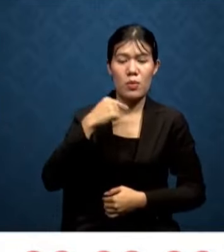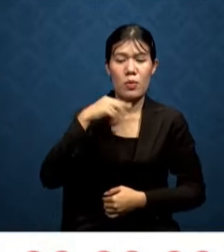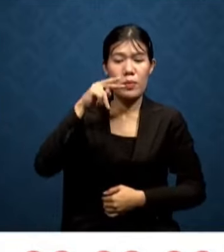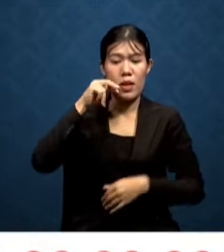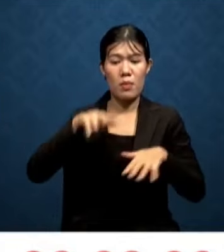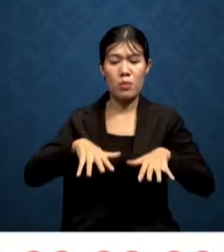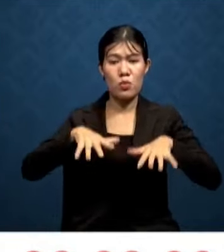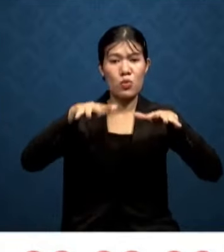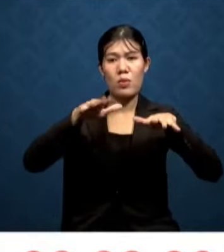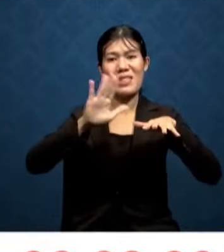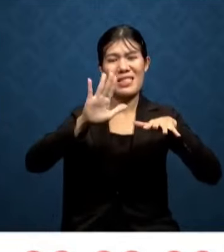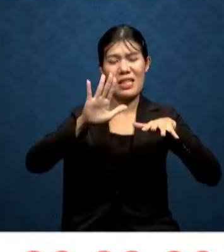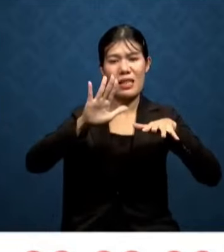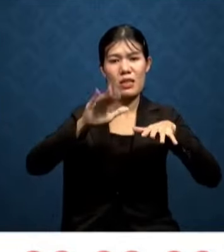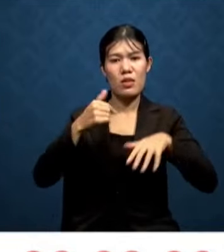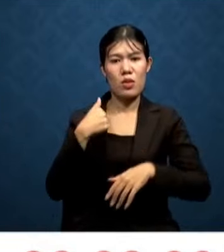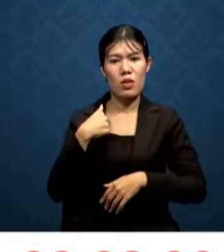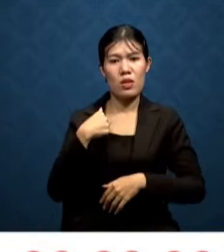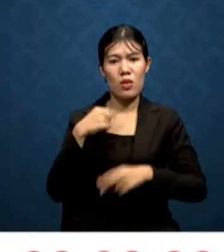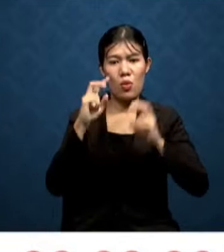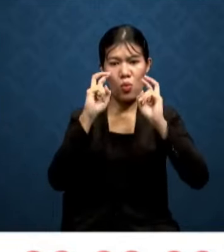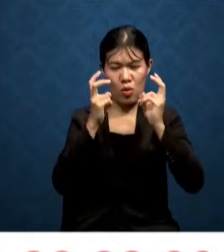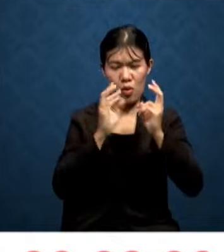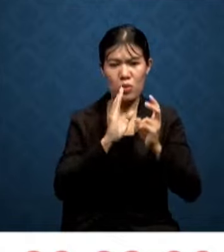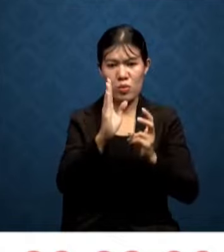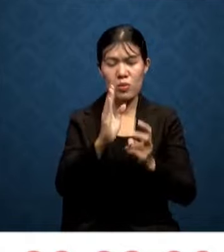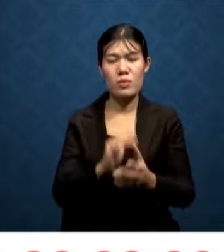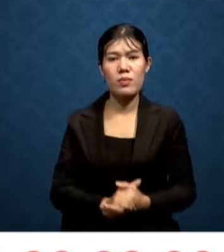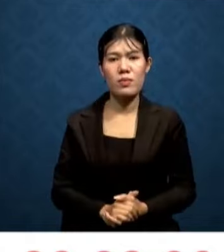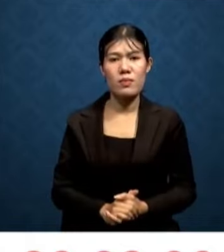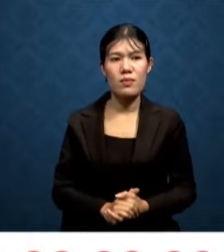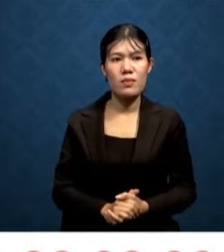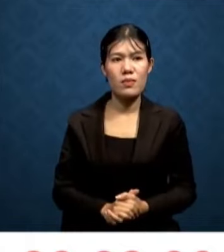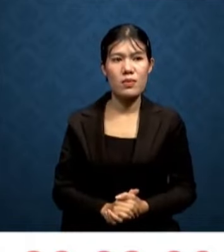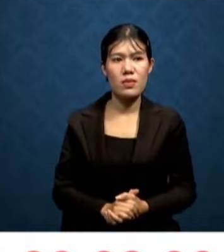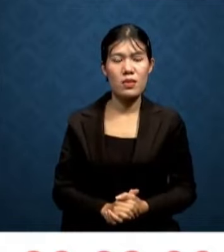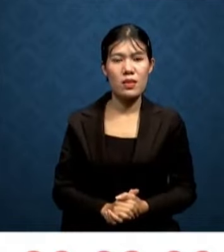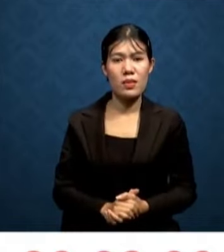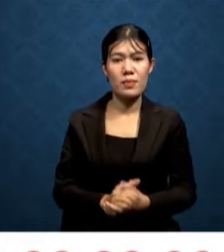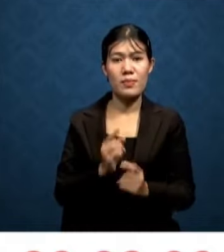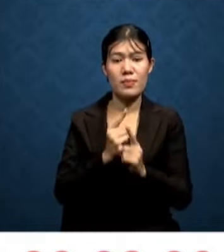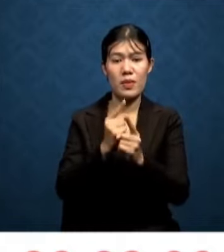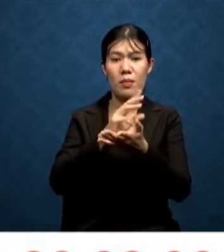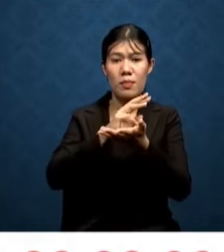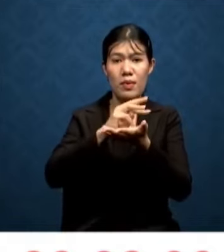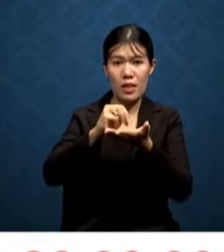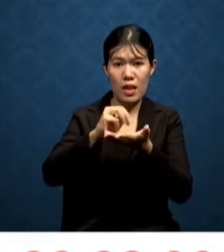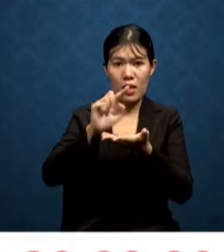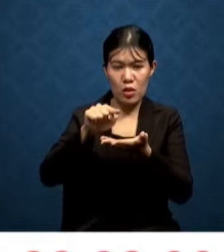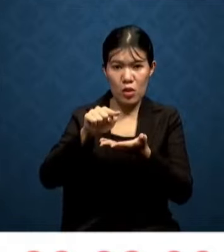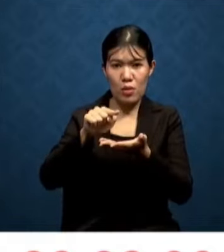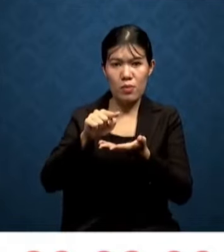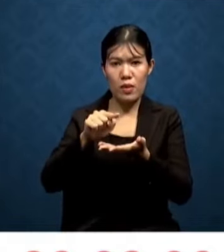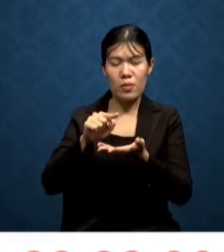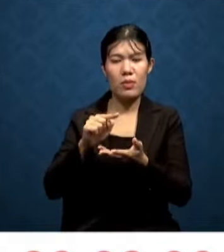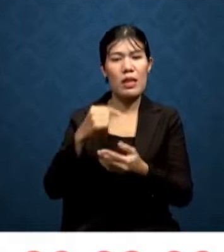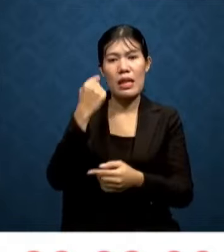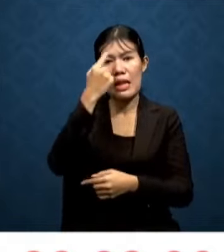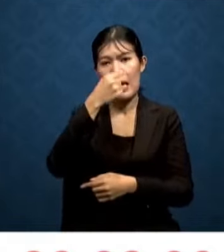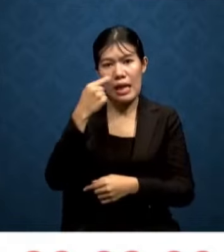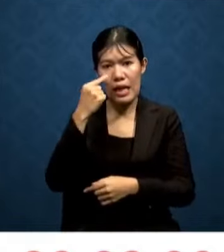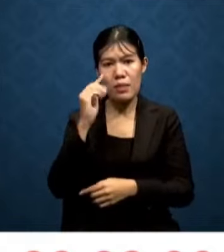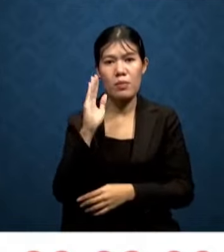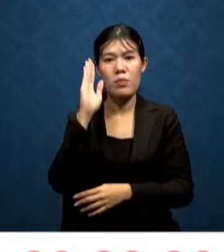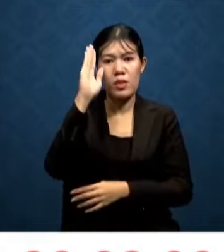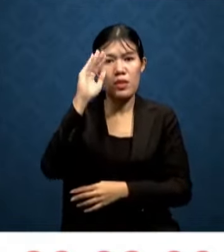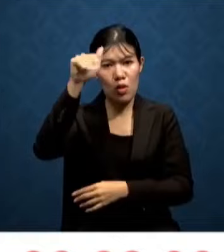ครับ ดิฉันกล่าวอ้างถึงสัปดาห์ที่แล้วค่ะด้วยความเคารพค่ะตามมารยาทเขาให้ใครสักคนหนึ่งพูดให้จบก่อนดีไหมคะพูดให้จบ